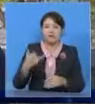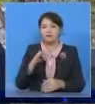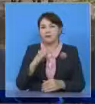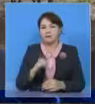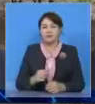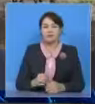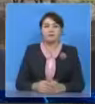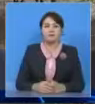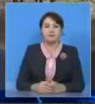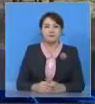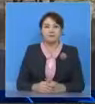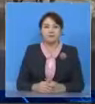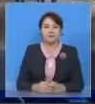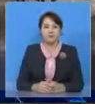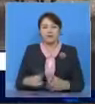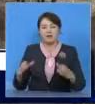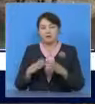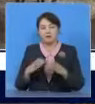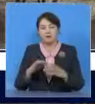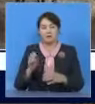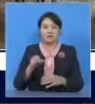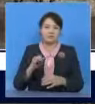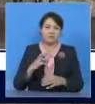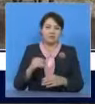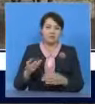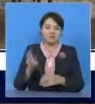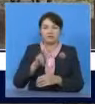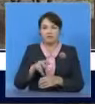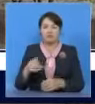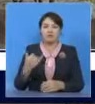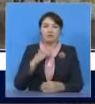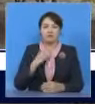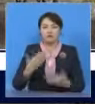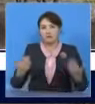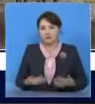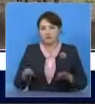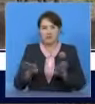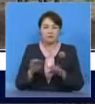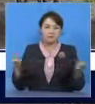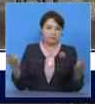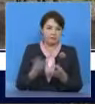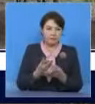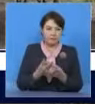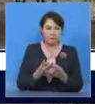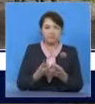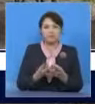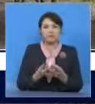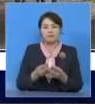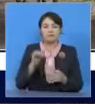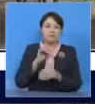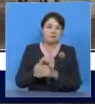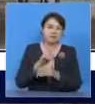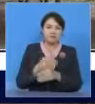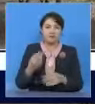субботник. Аппарат областного маслихата вышел на субботник. Жителям тоже необходимо включиться в